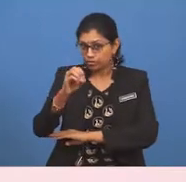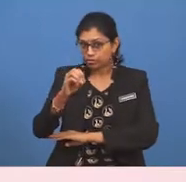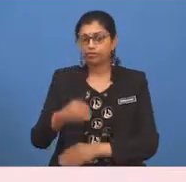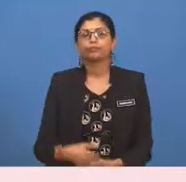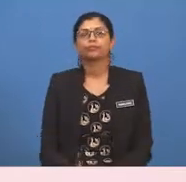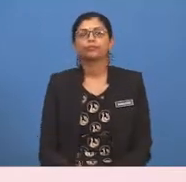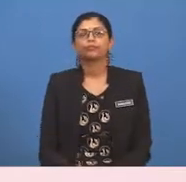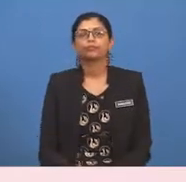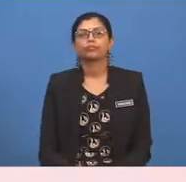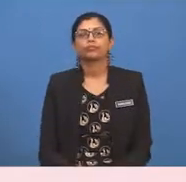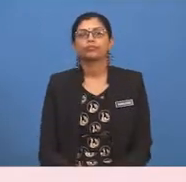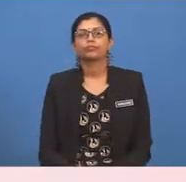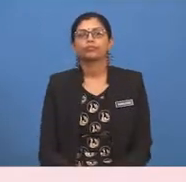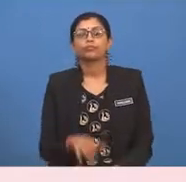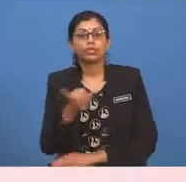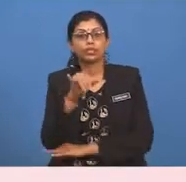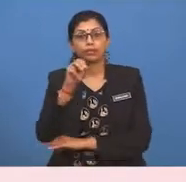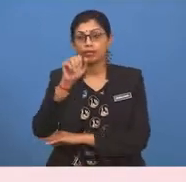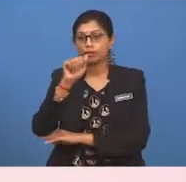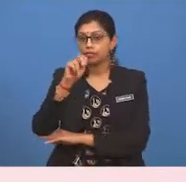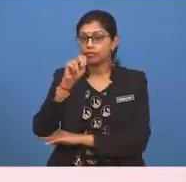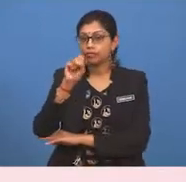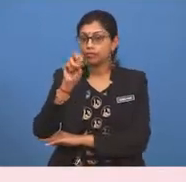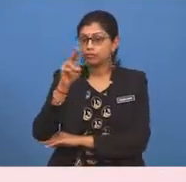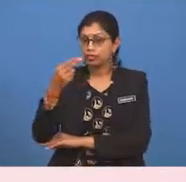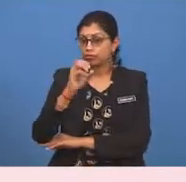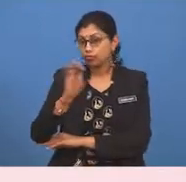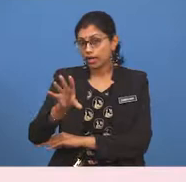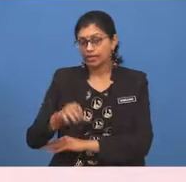Masih lagi menggunakan kaedah pemansuhan,